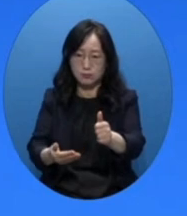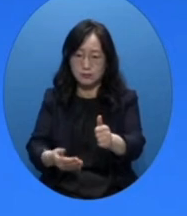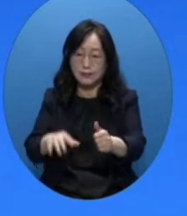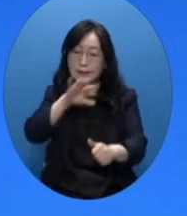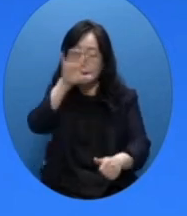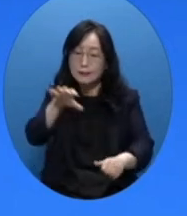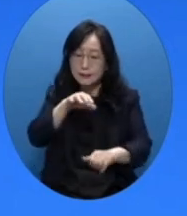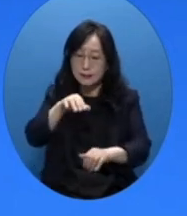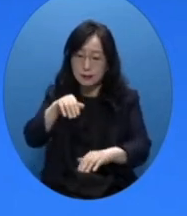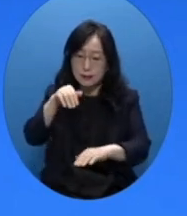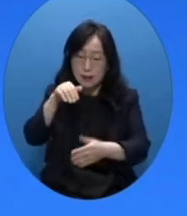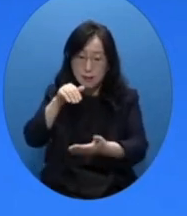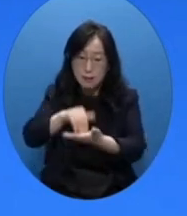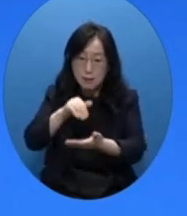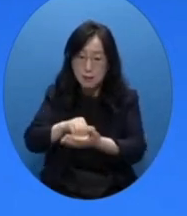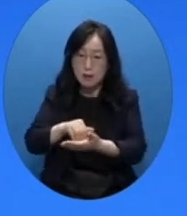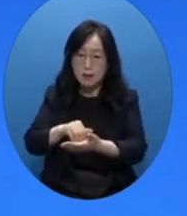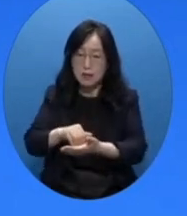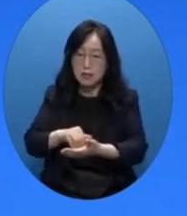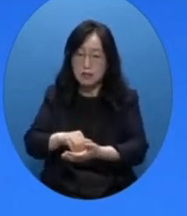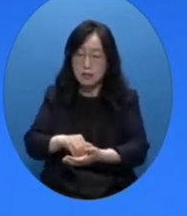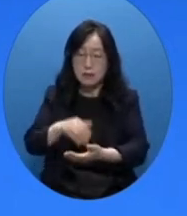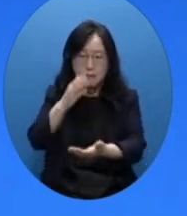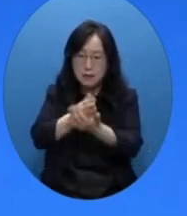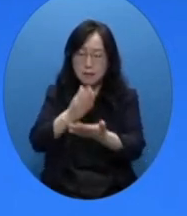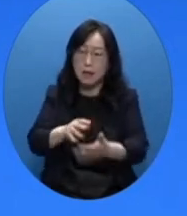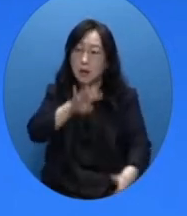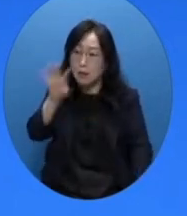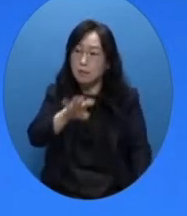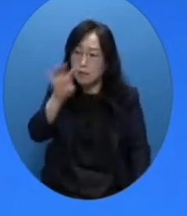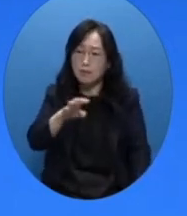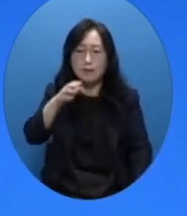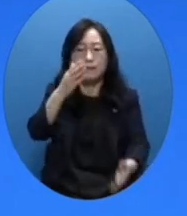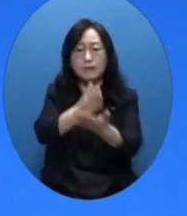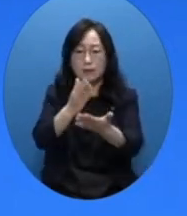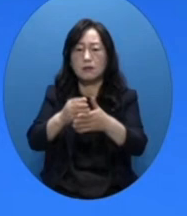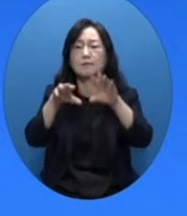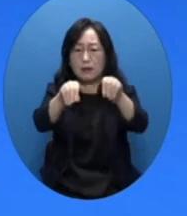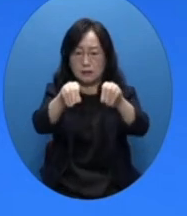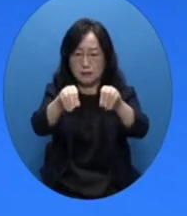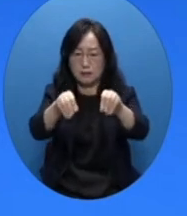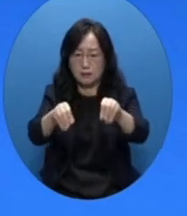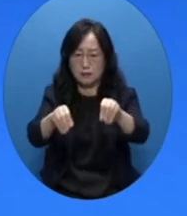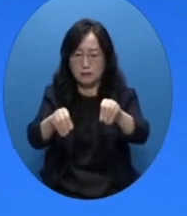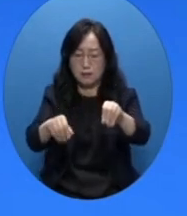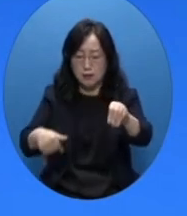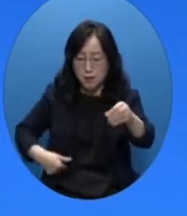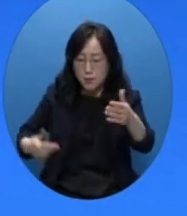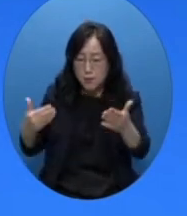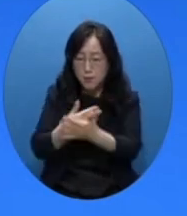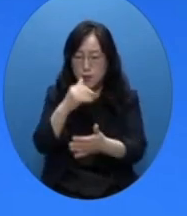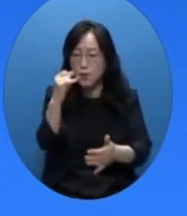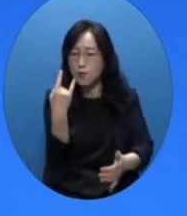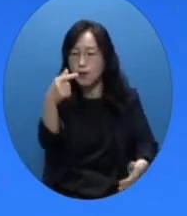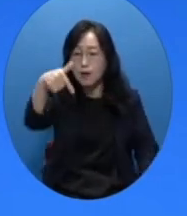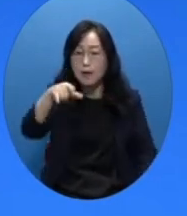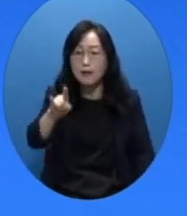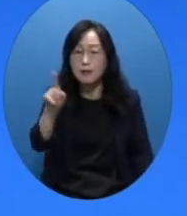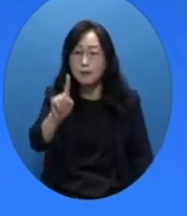것에서 멈추지 말고 돌이켜야 되는 것입니다. 회개라는 것은 돌이키는